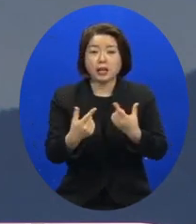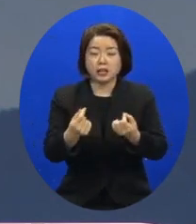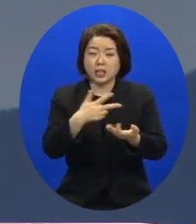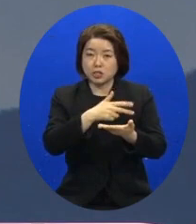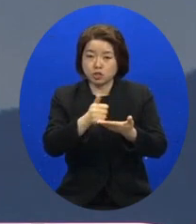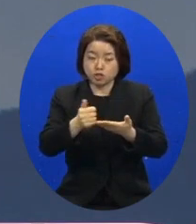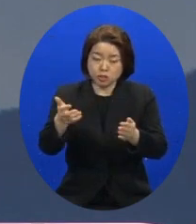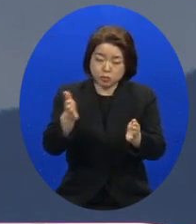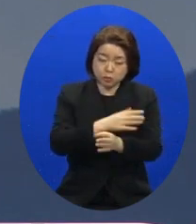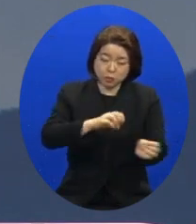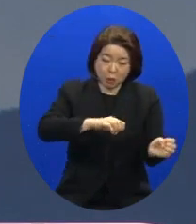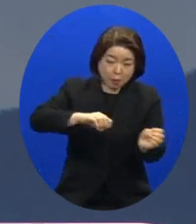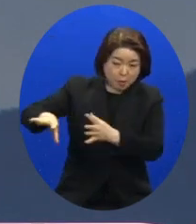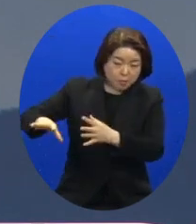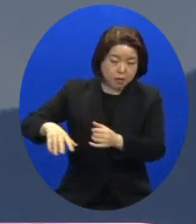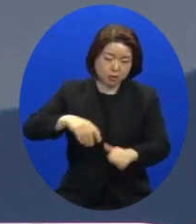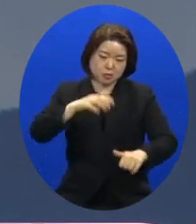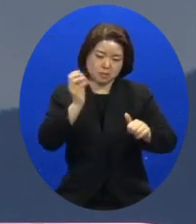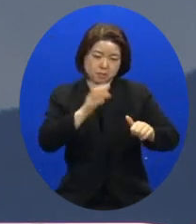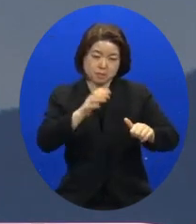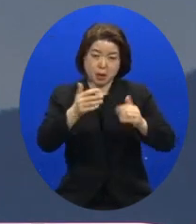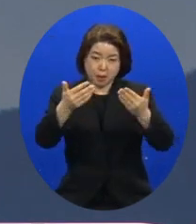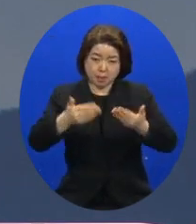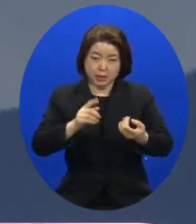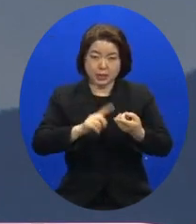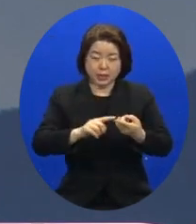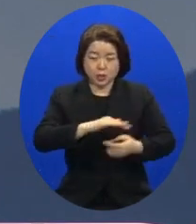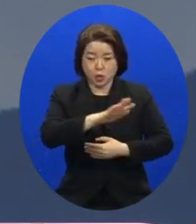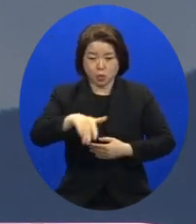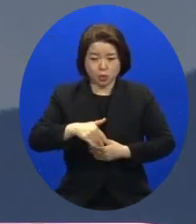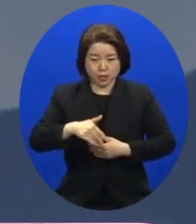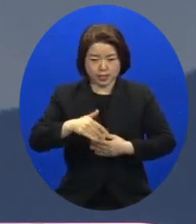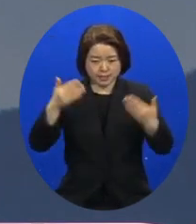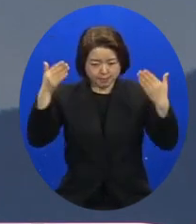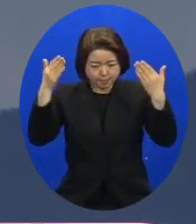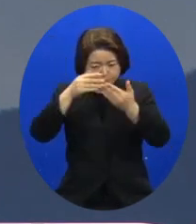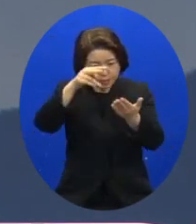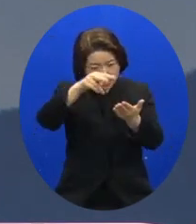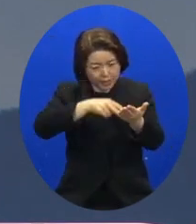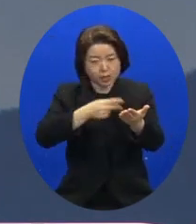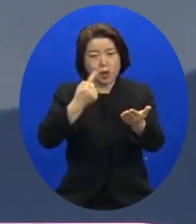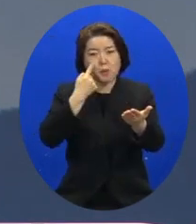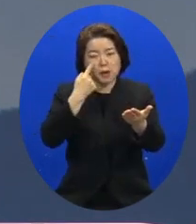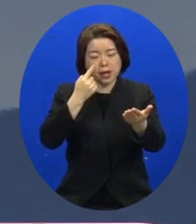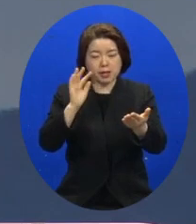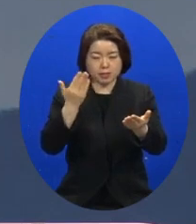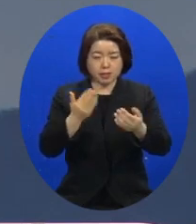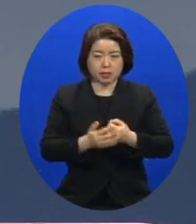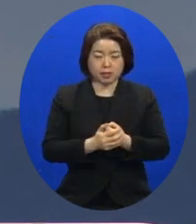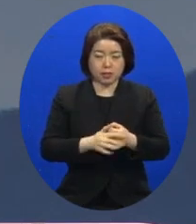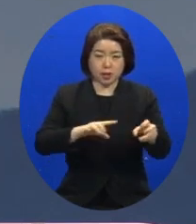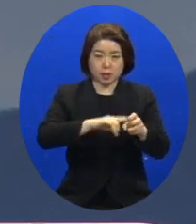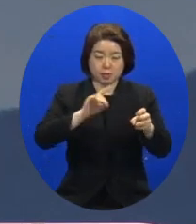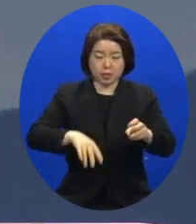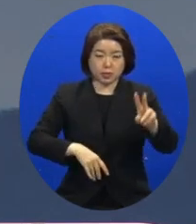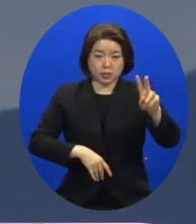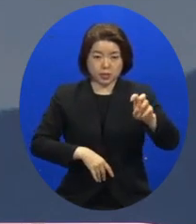주님으로부터 버림을 받고 책망을 받았는지 우리가 한번 주목해서 읽어봐야 됩니다. 마태복음